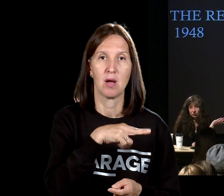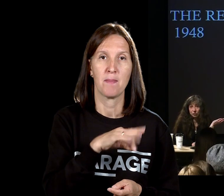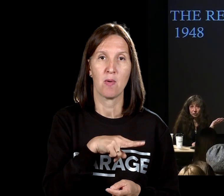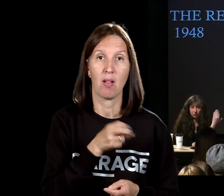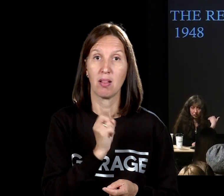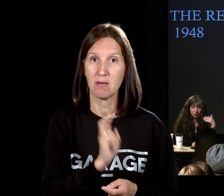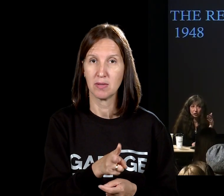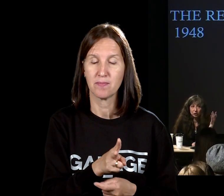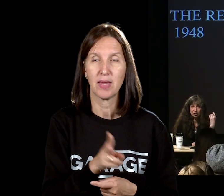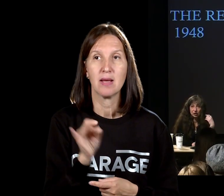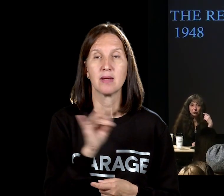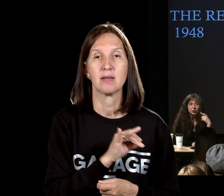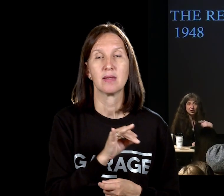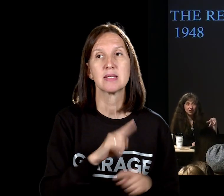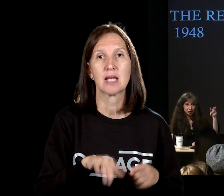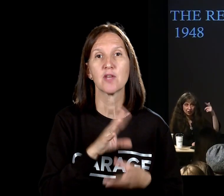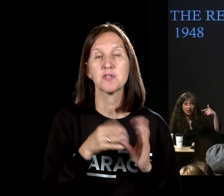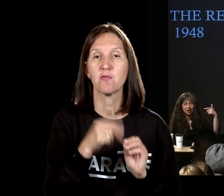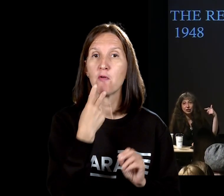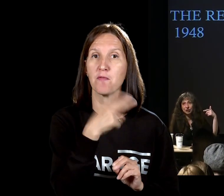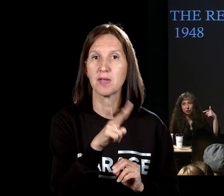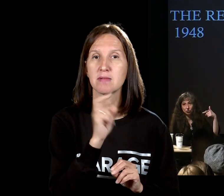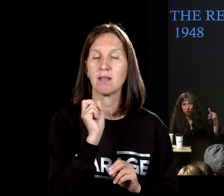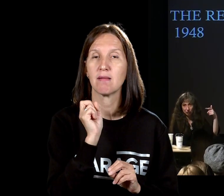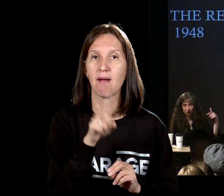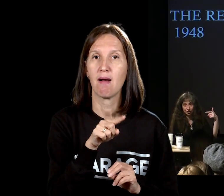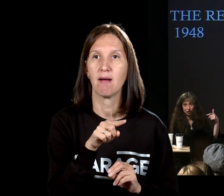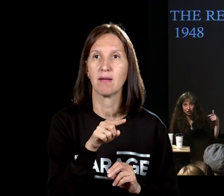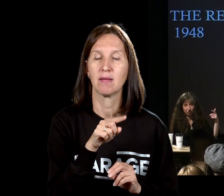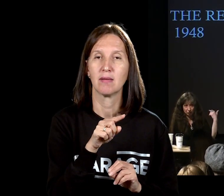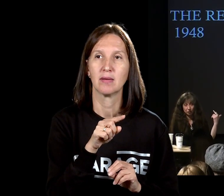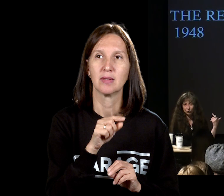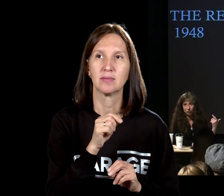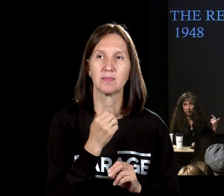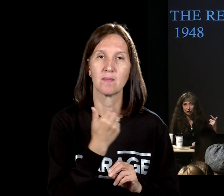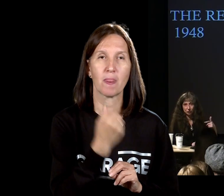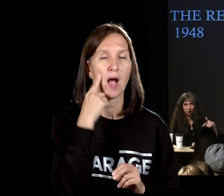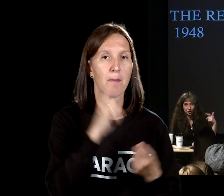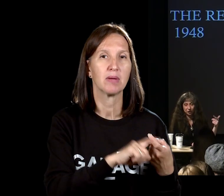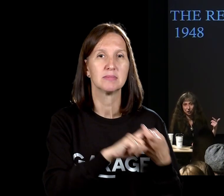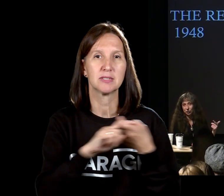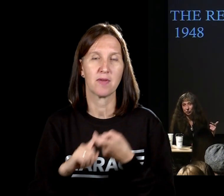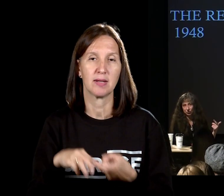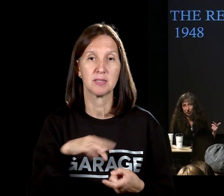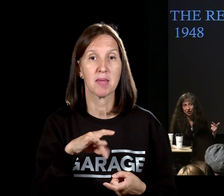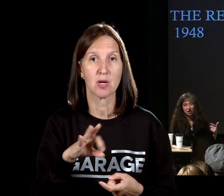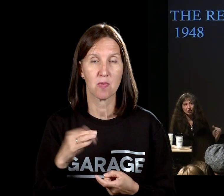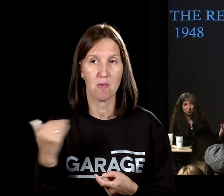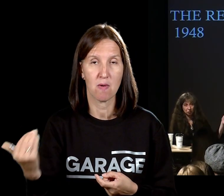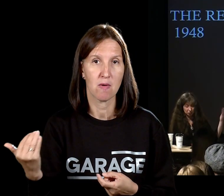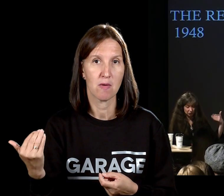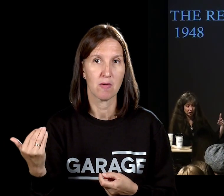всего, знал, как бы, и, скорее всего, видел, как та линия, которая шла от Миро, да, которая шла через Арчилла